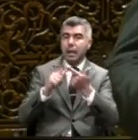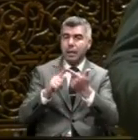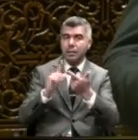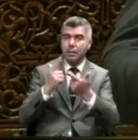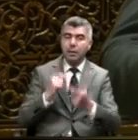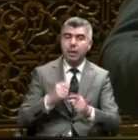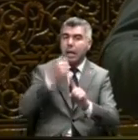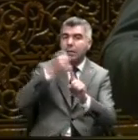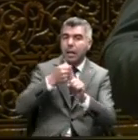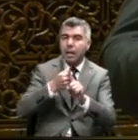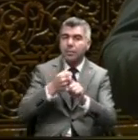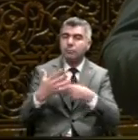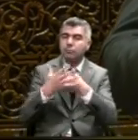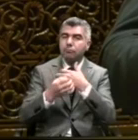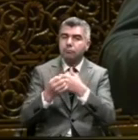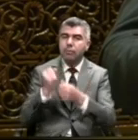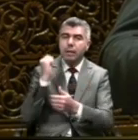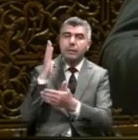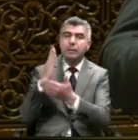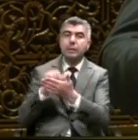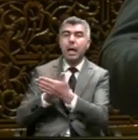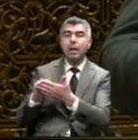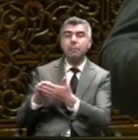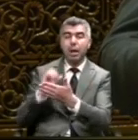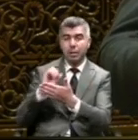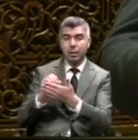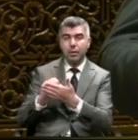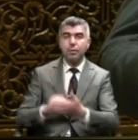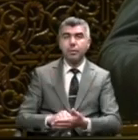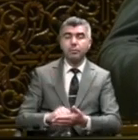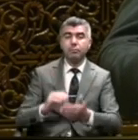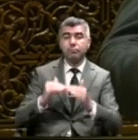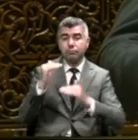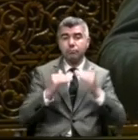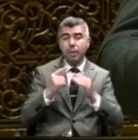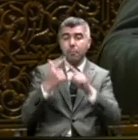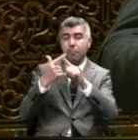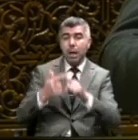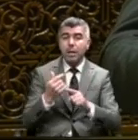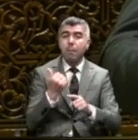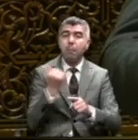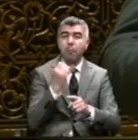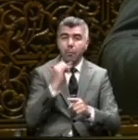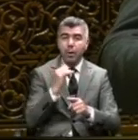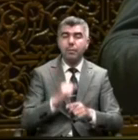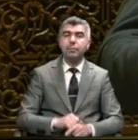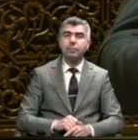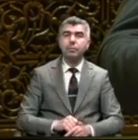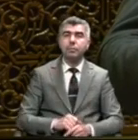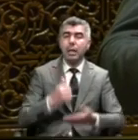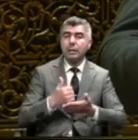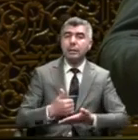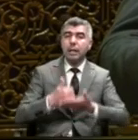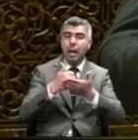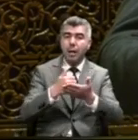بالاصلاحات الجبائيه التي يمكن ان توفر عوامل شماليه مهمه وفي نفس الوقت دعم